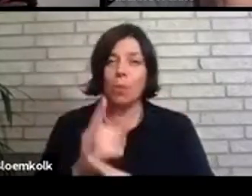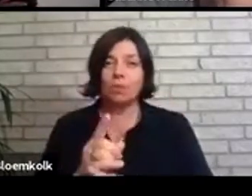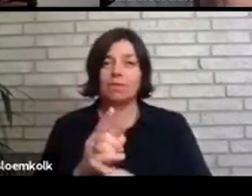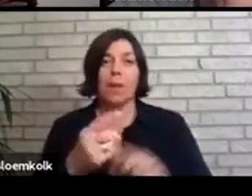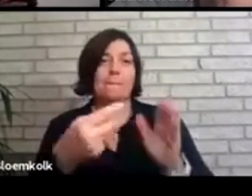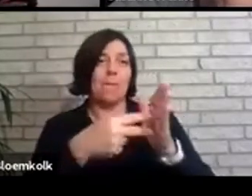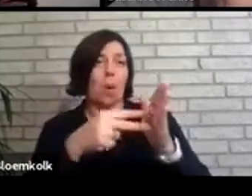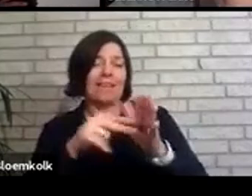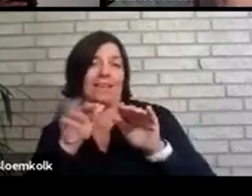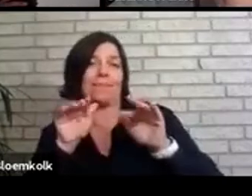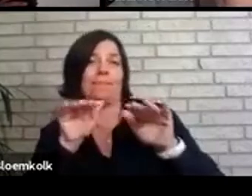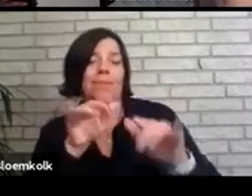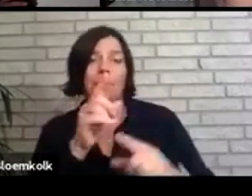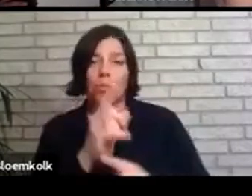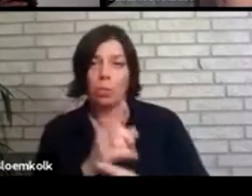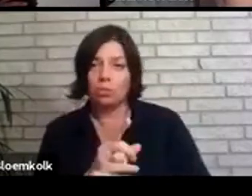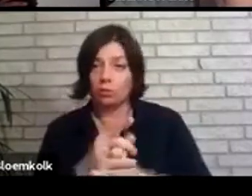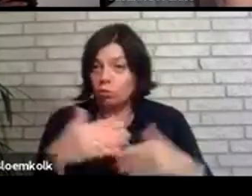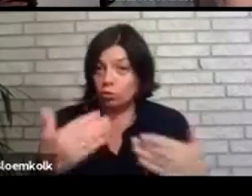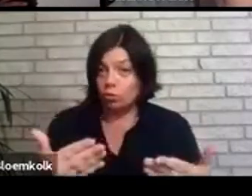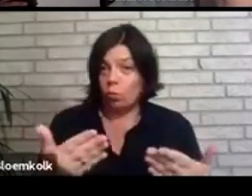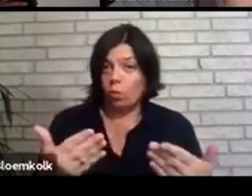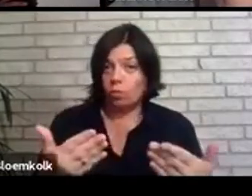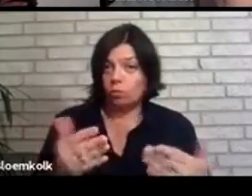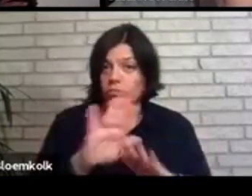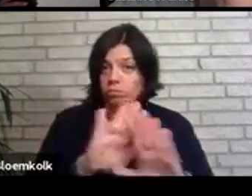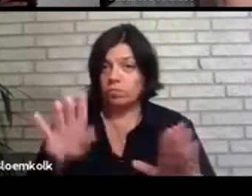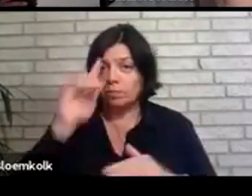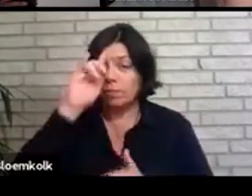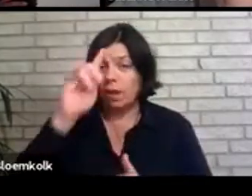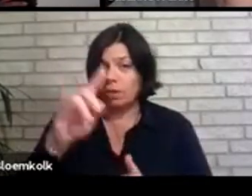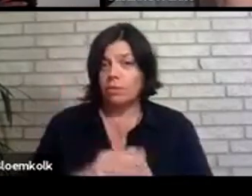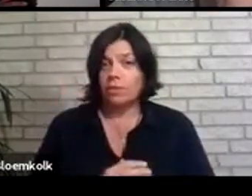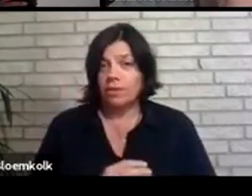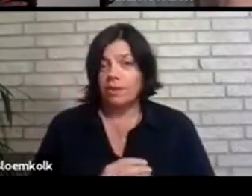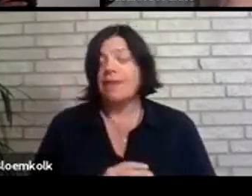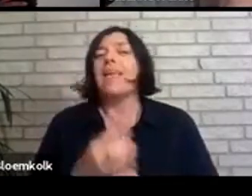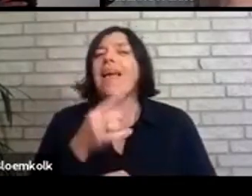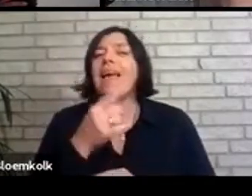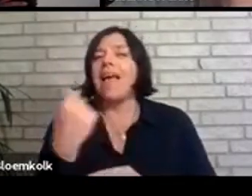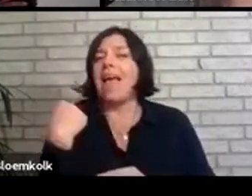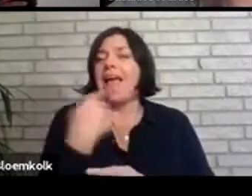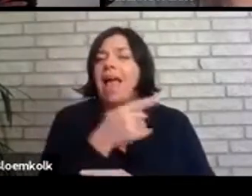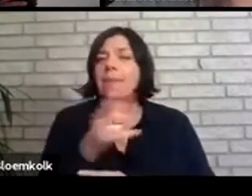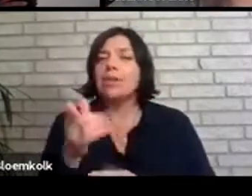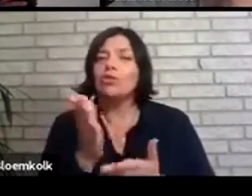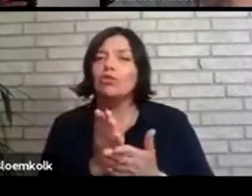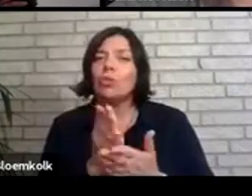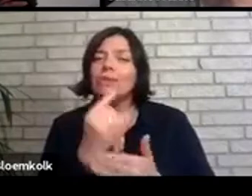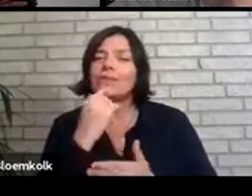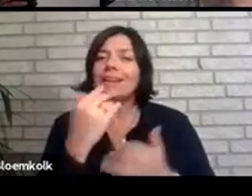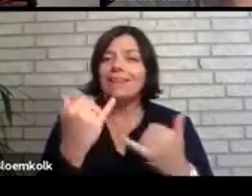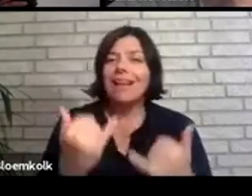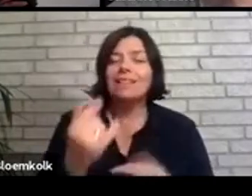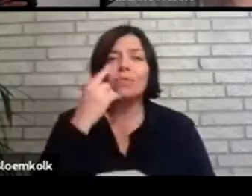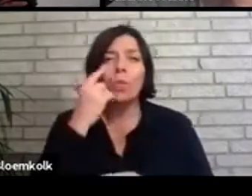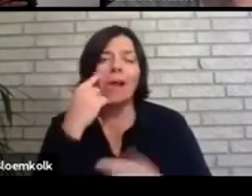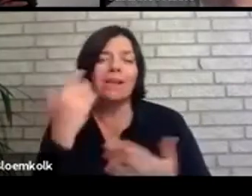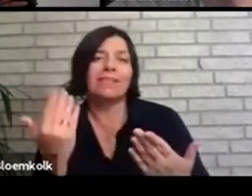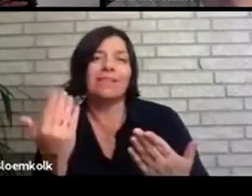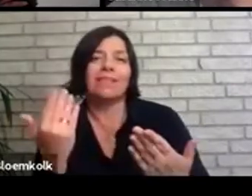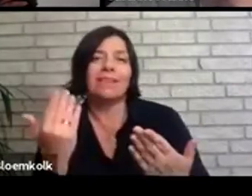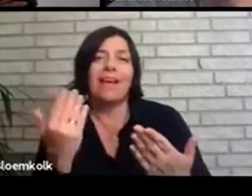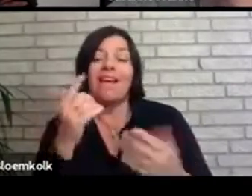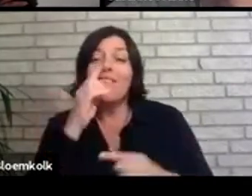angesprochen. Was machen wir denn, wenn die aktuelle Stimmung für Veränderungen, für Reformen, wenn sich es nicht schon tut,